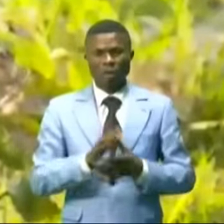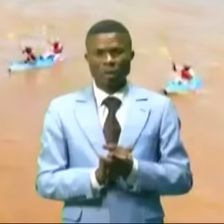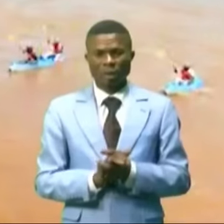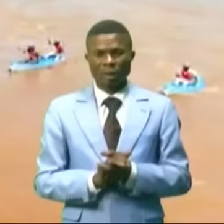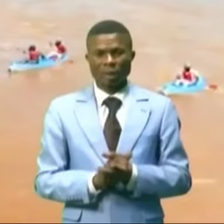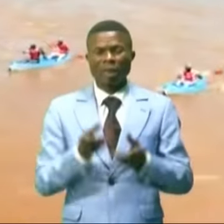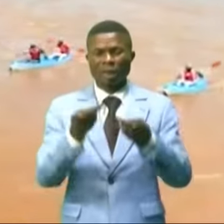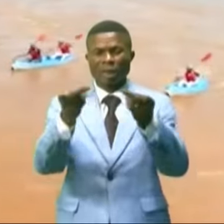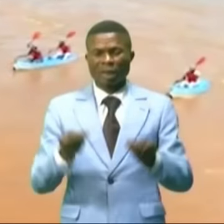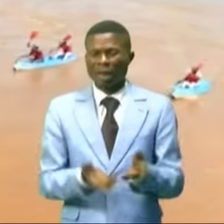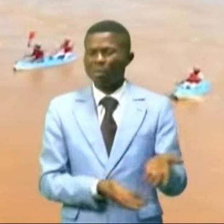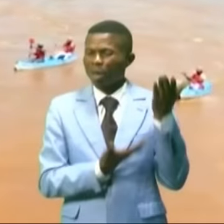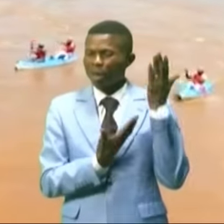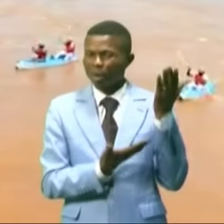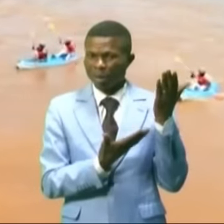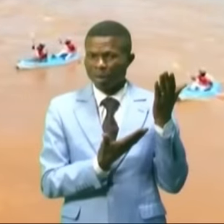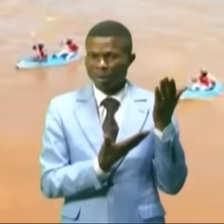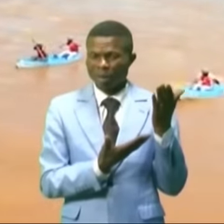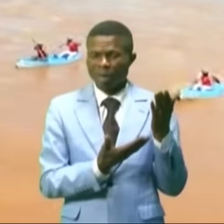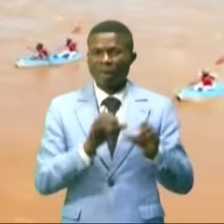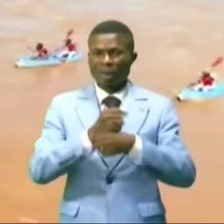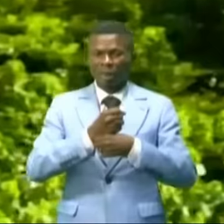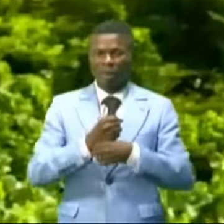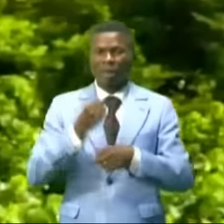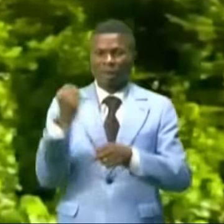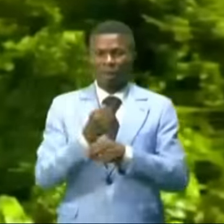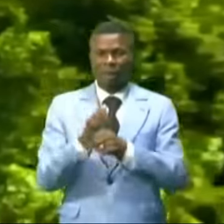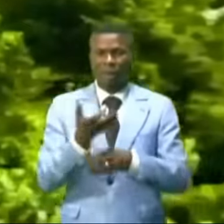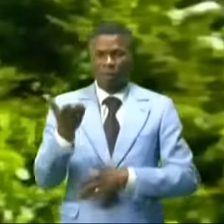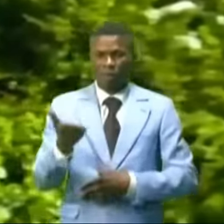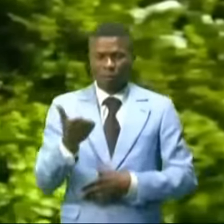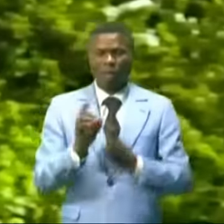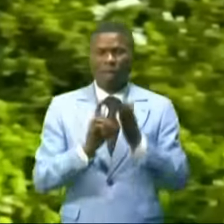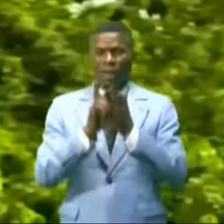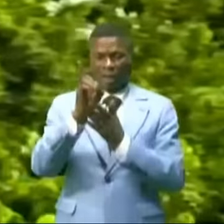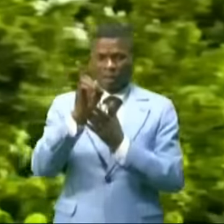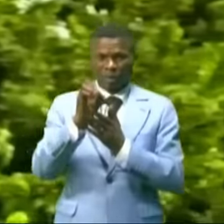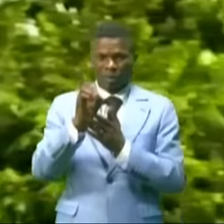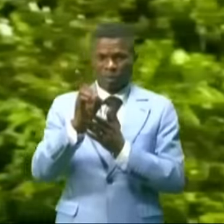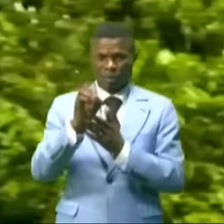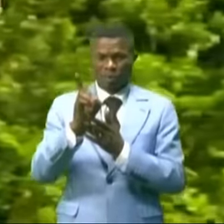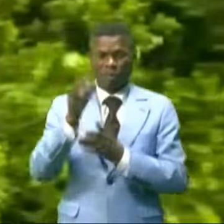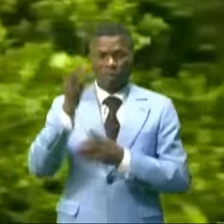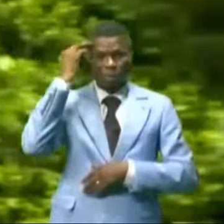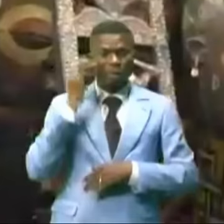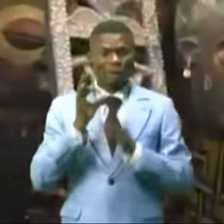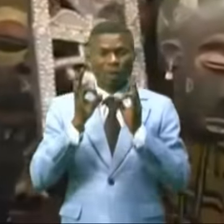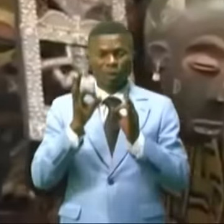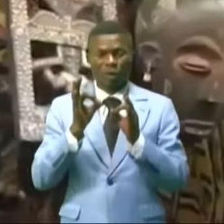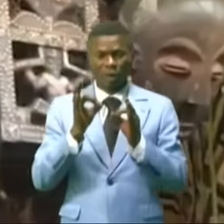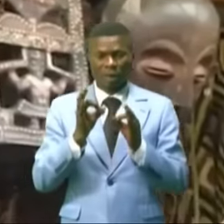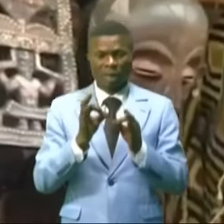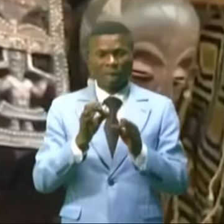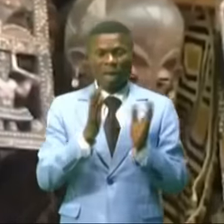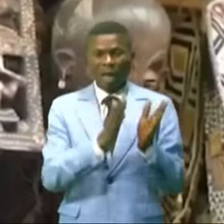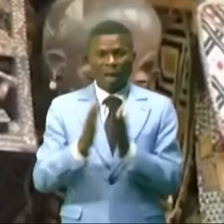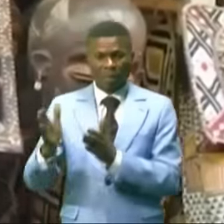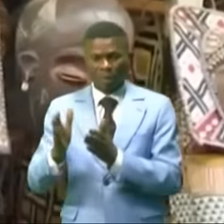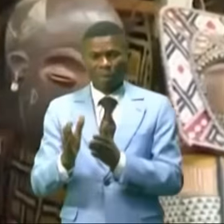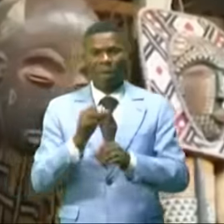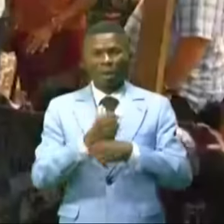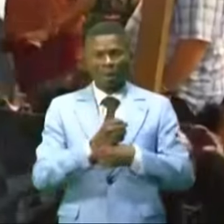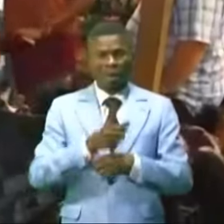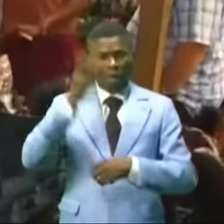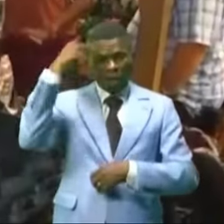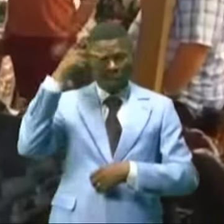Domaine catalyseur dans la création d'emplois et les développements, le nouveau ministre compte mettre en place des